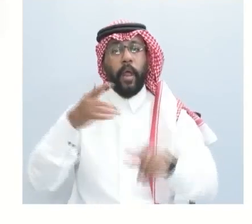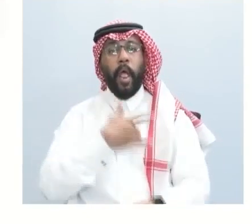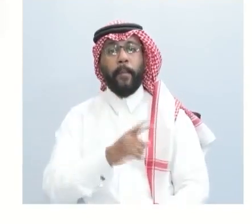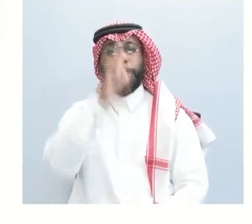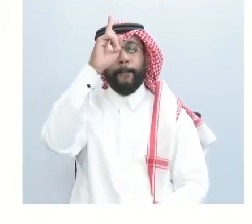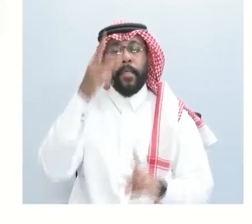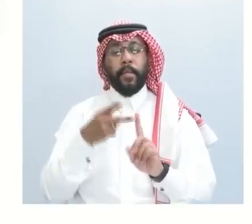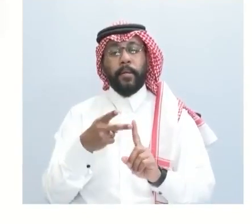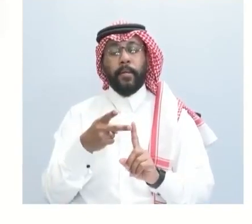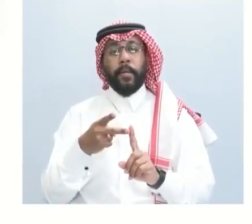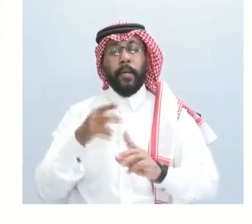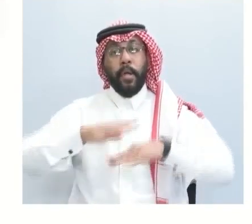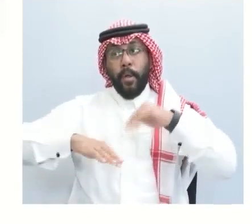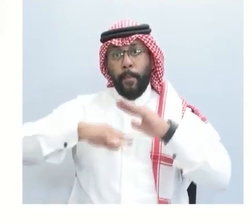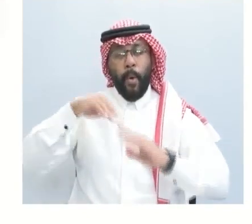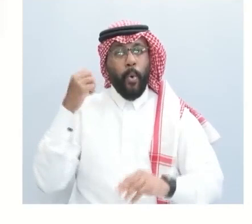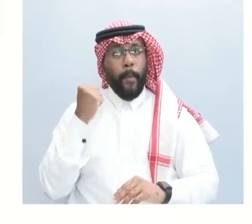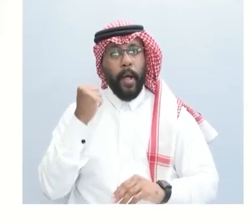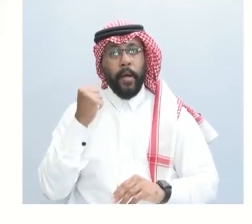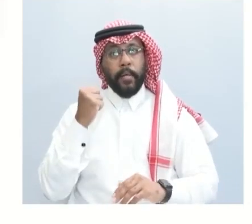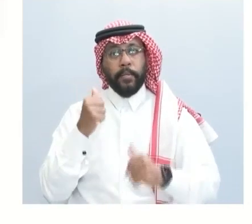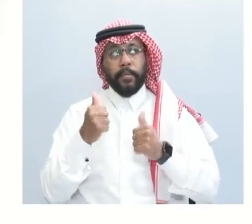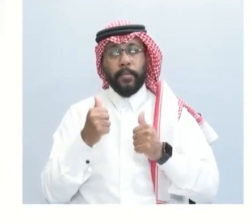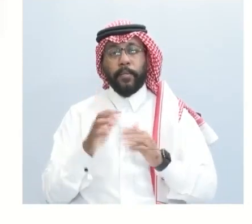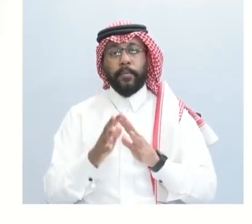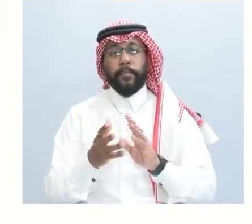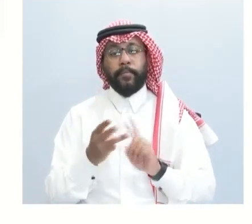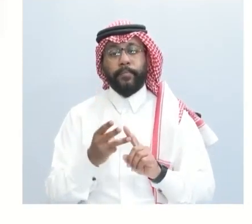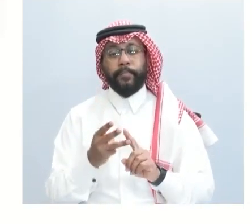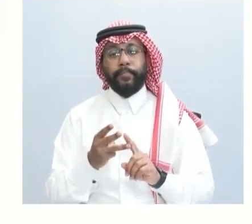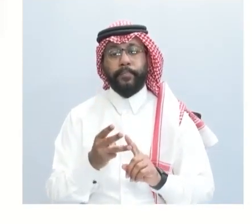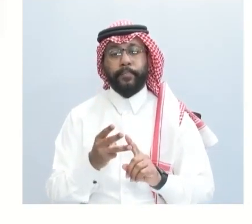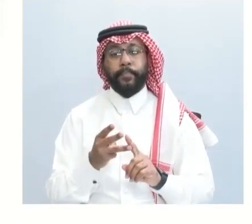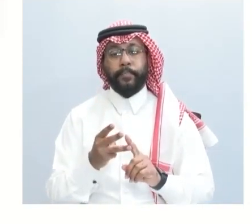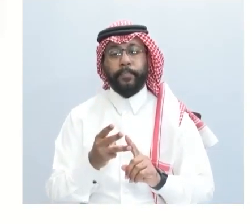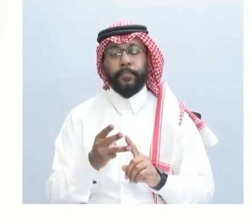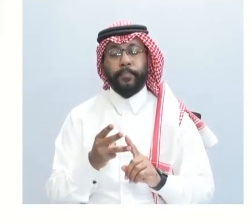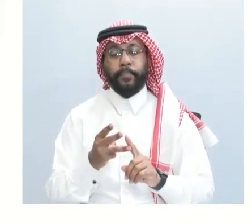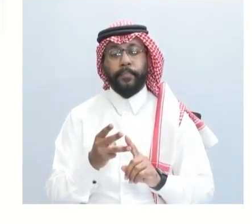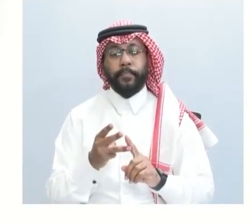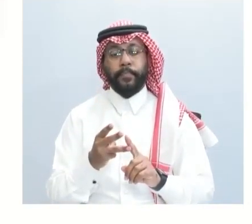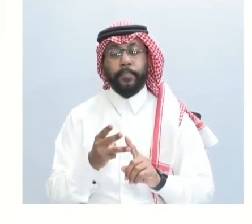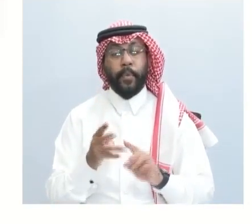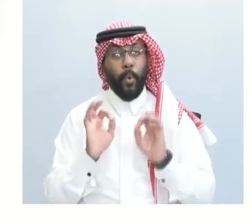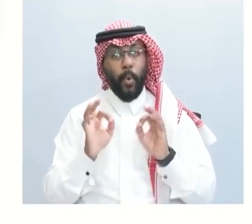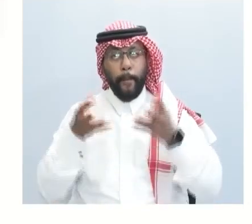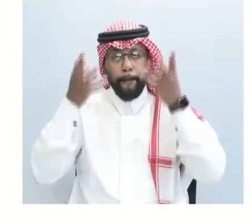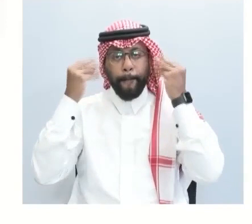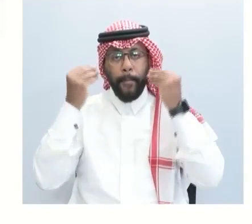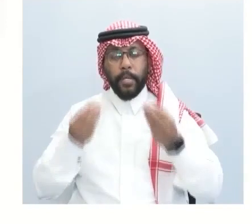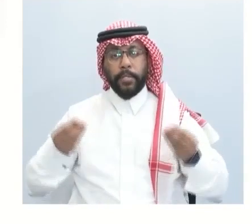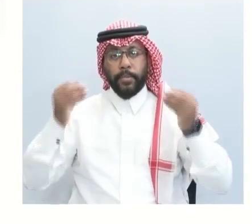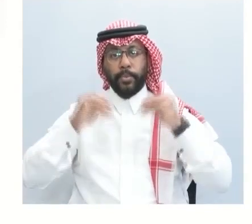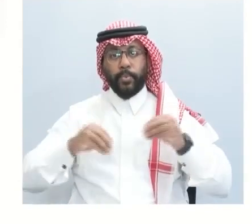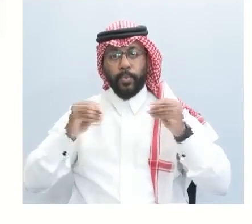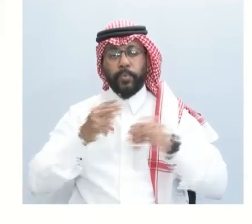ايضا الموهبه والخطابه ولذلك ينغي لتصد لها ان يكون له ذا موهبه يثقلها بالعلوم والعارف المختلفه ذات